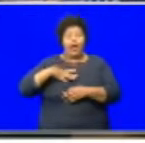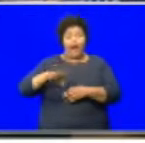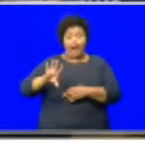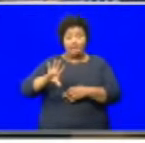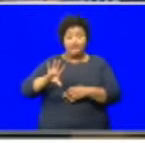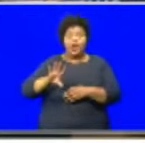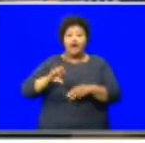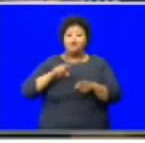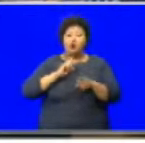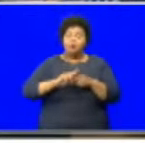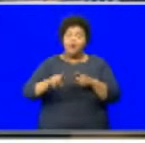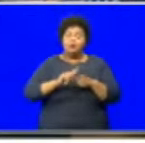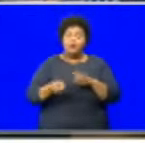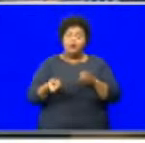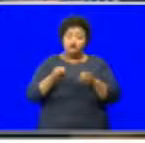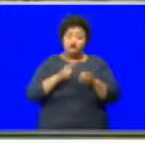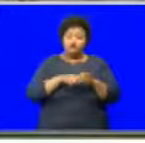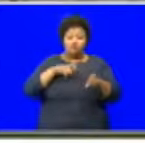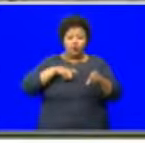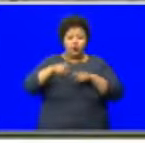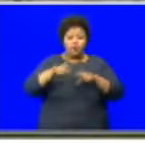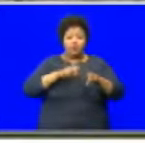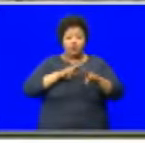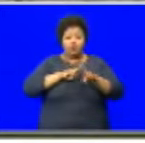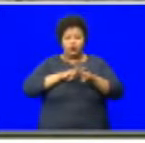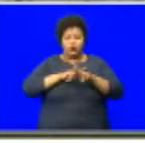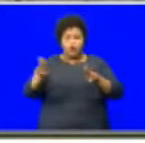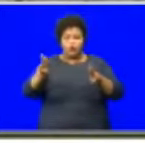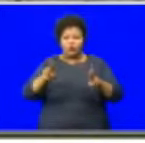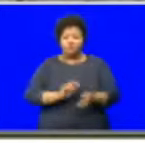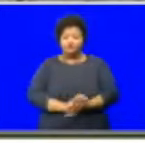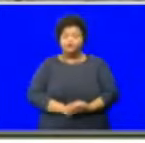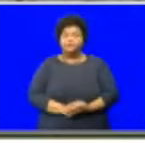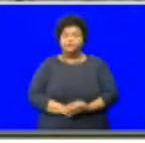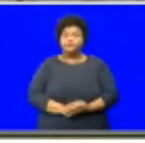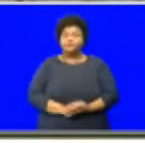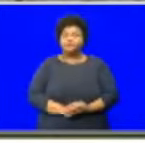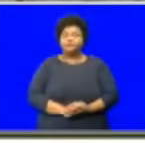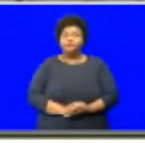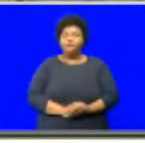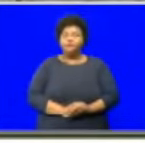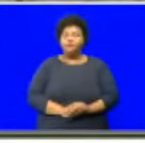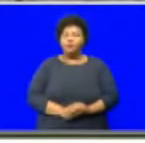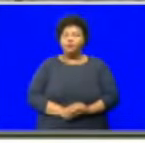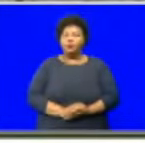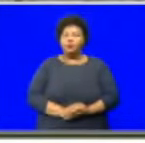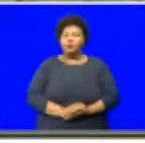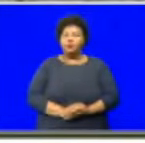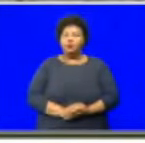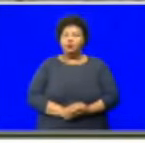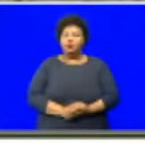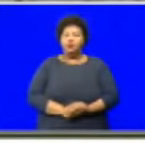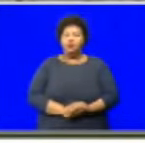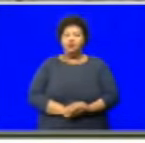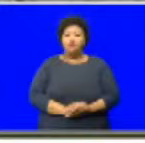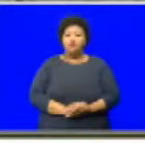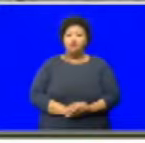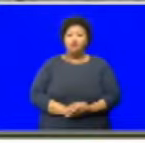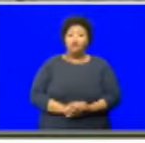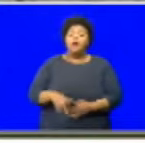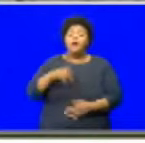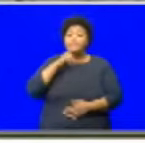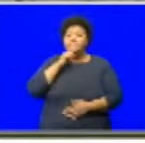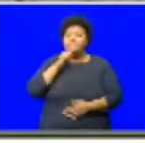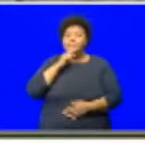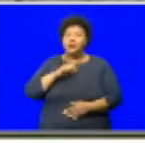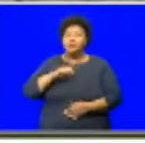eMalkens Country Club. Likhetho lesive labobabe lemidlalo yecricket lenda emalungiselelo emidlalo yeICC T20 letaba